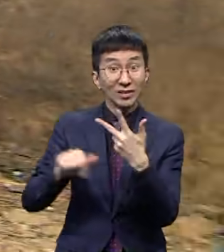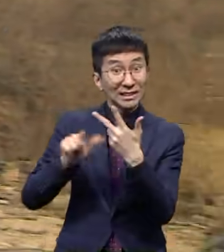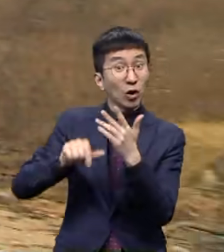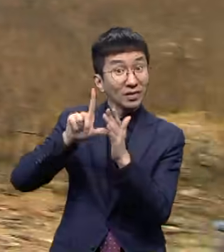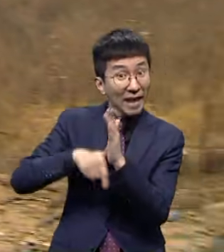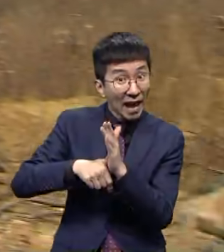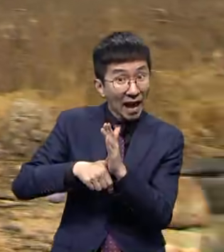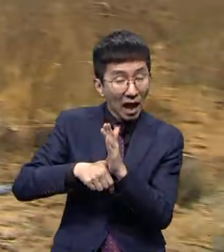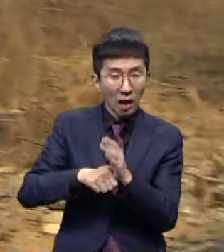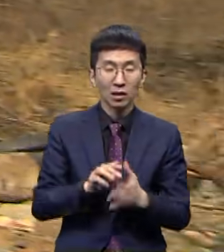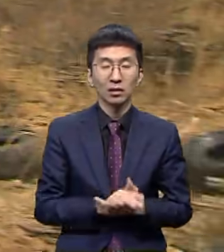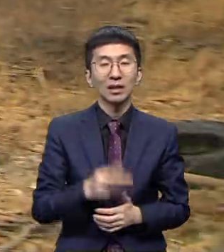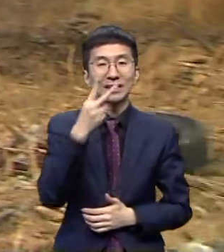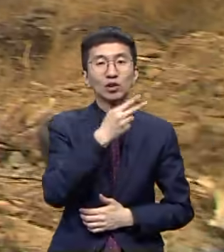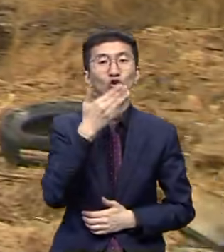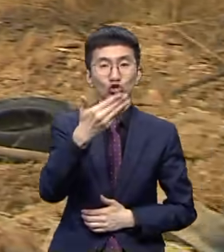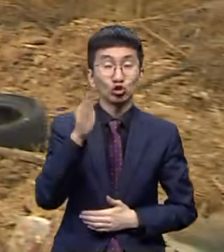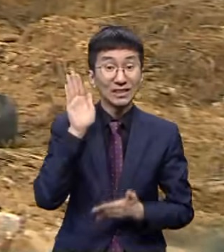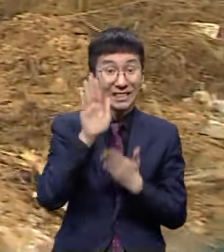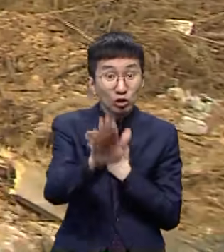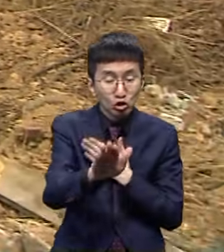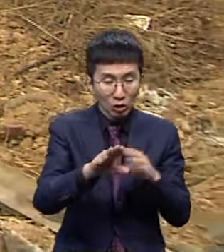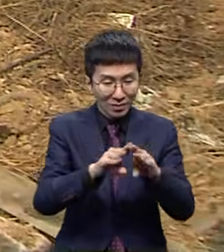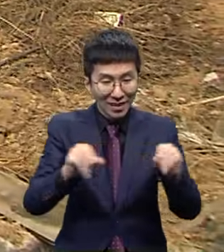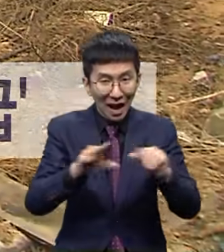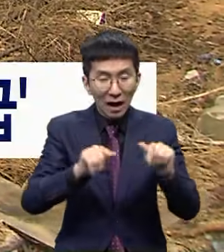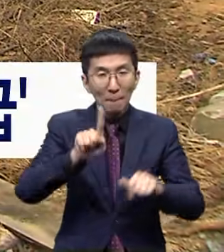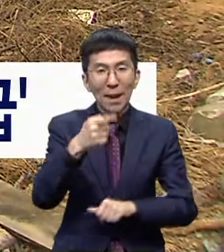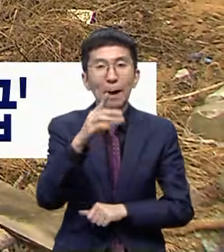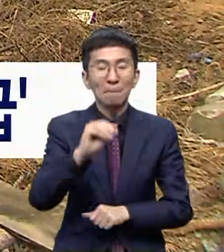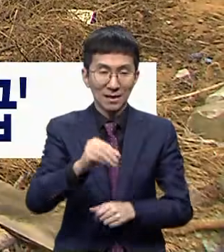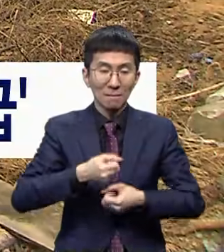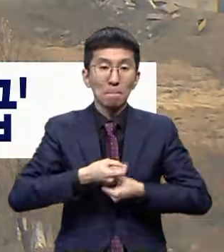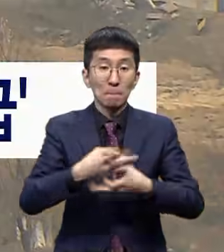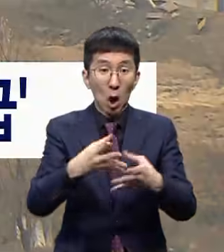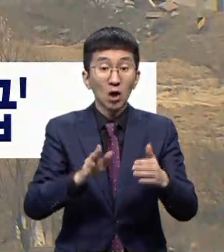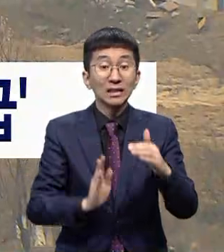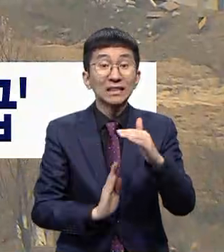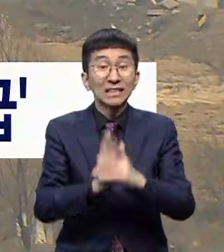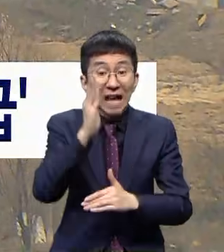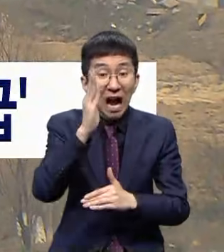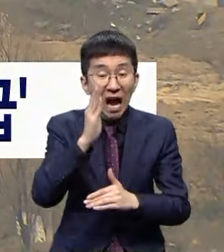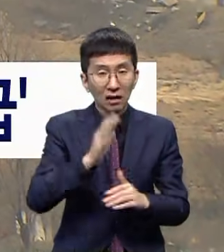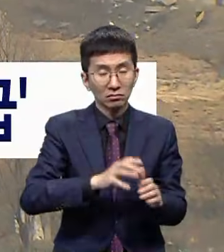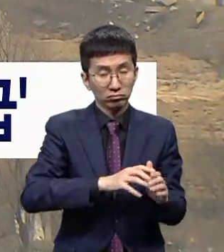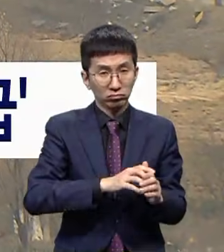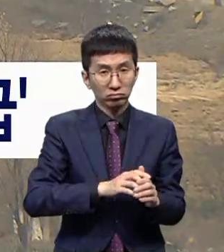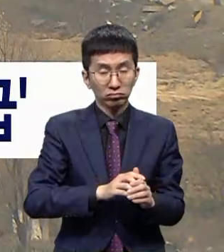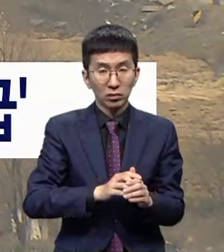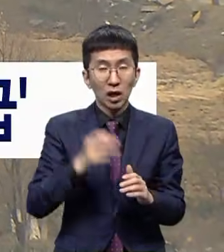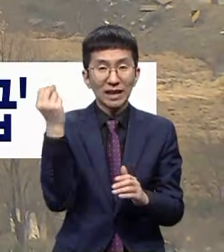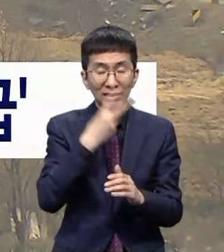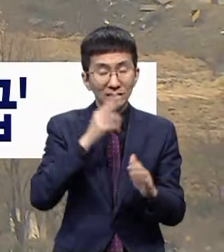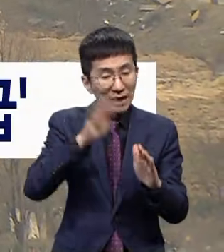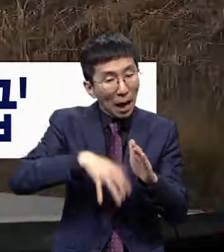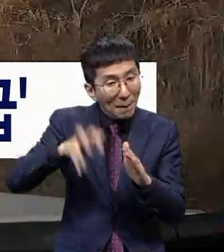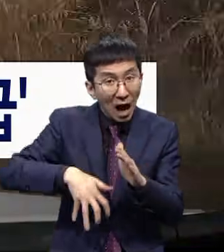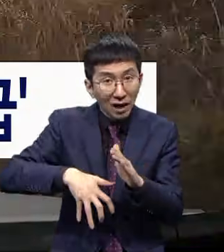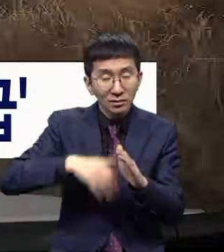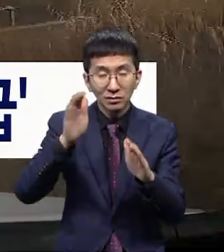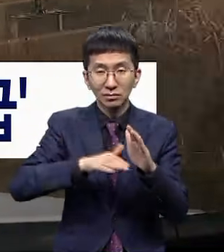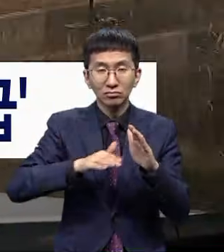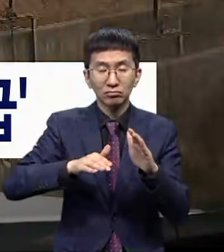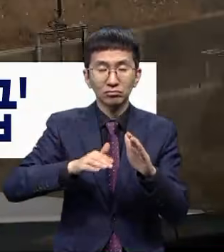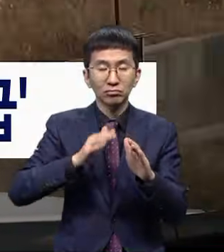국무조정실이 지난 2009년 이후 실시된 부지 면적 100만 제곱미터 이상 대규모 택지 개발 사업의 보상 실태를 조사했더니